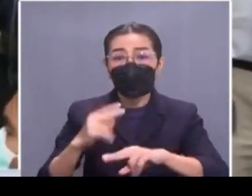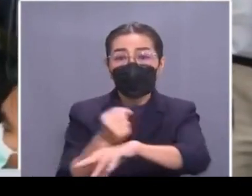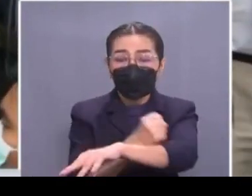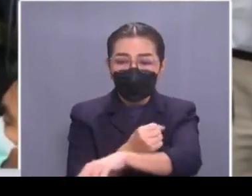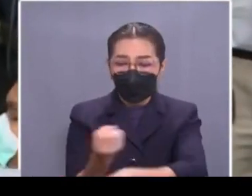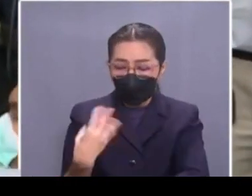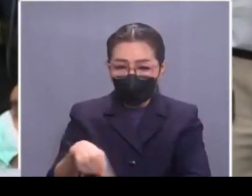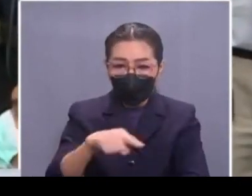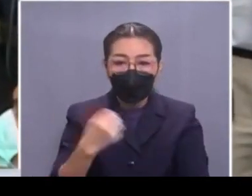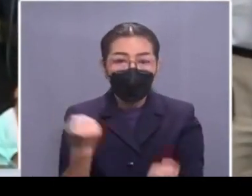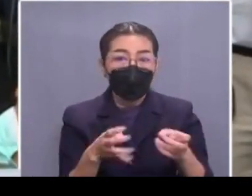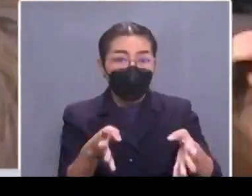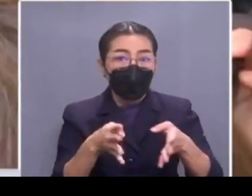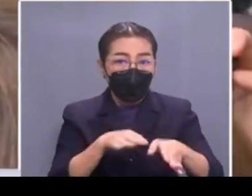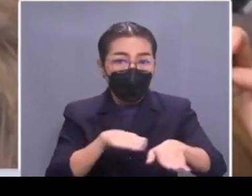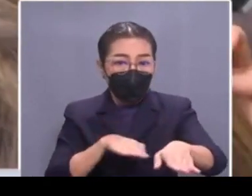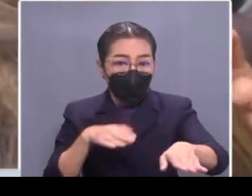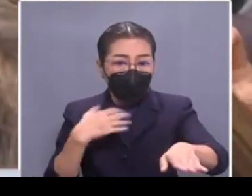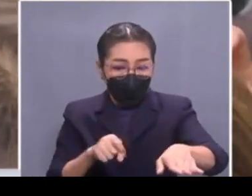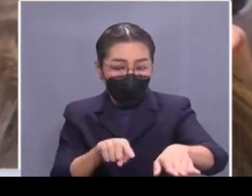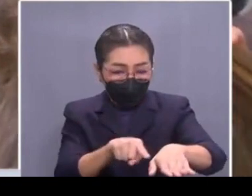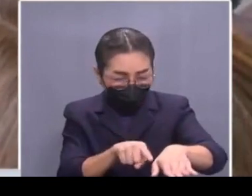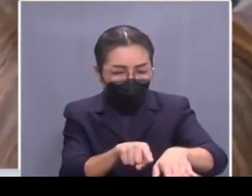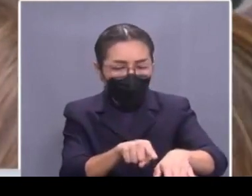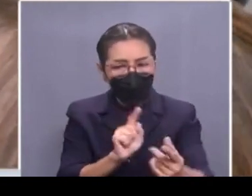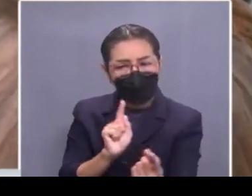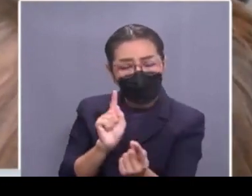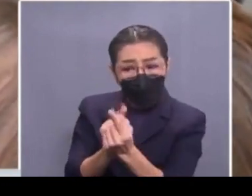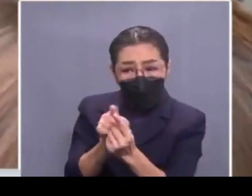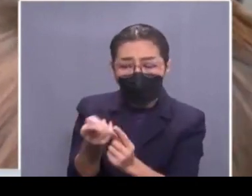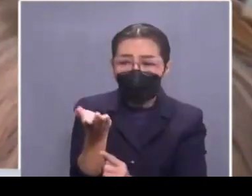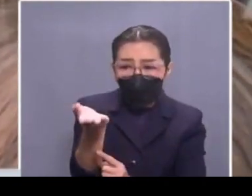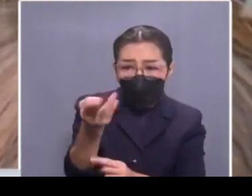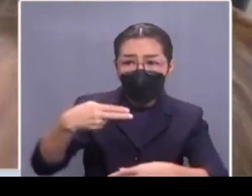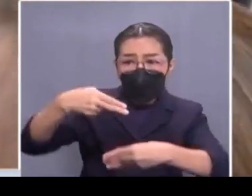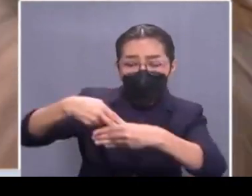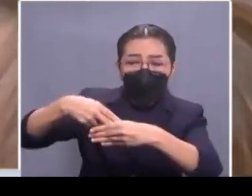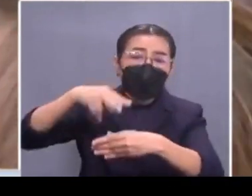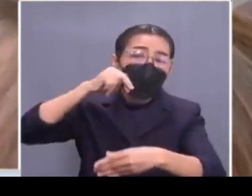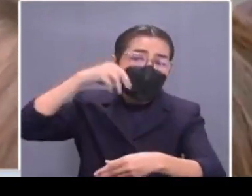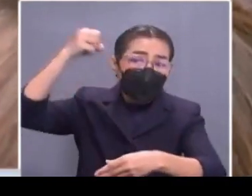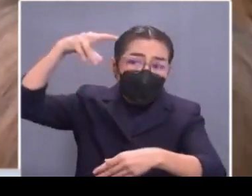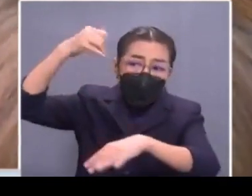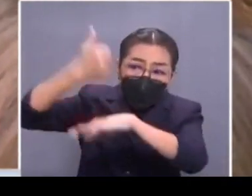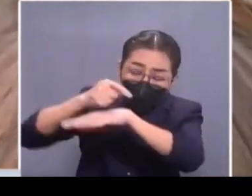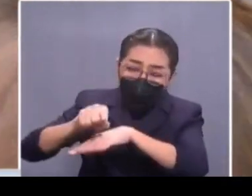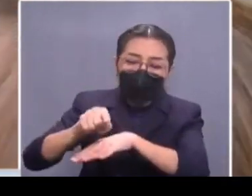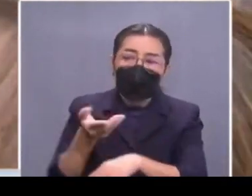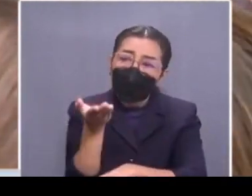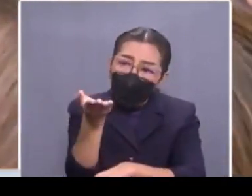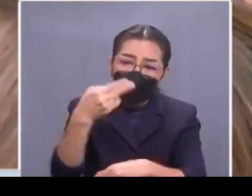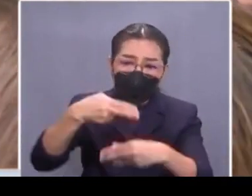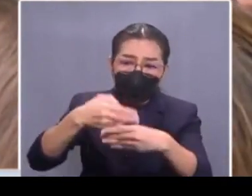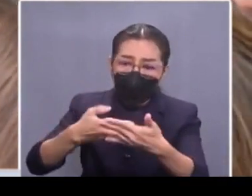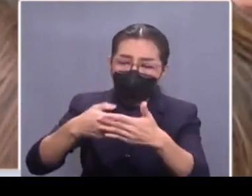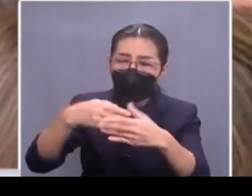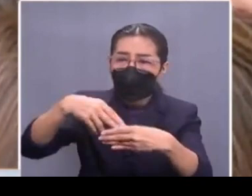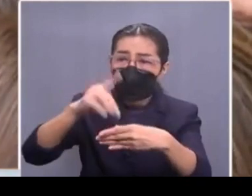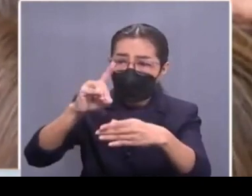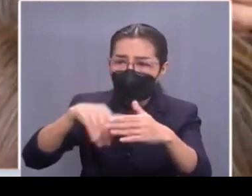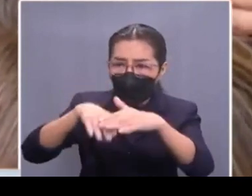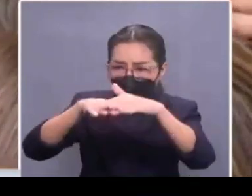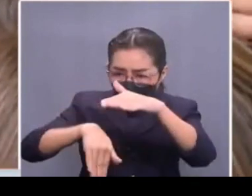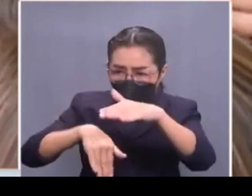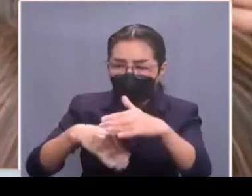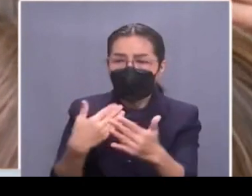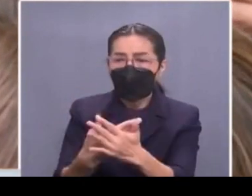าด้วยรถบรรทุกทั่วประเทศมาพบแล้วก็เรียกร้องให้กระทรวงพลังงานตรึงลดราคาน้ำมันดีเซลเหลือลิตรละ25 บาท